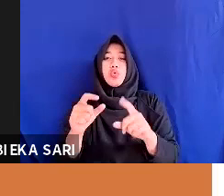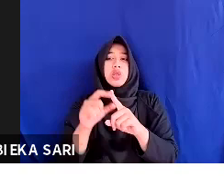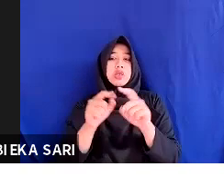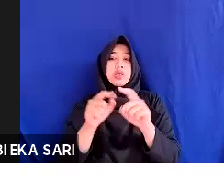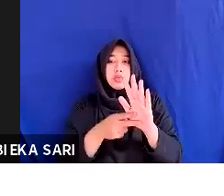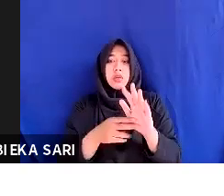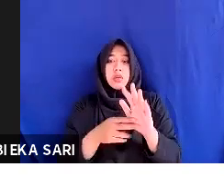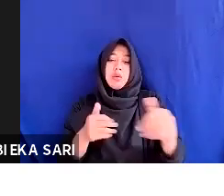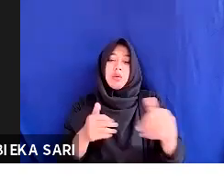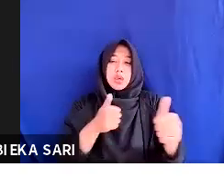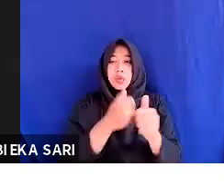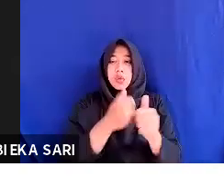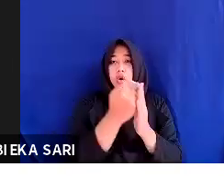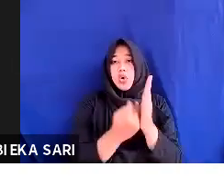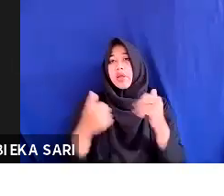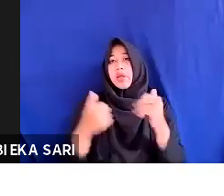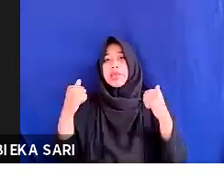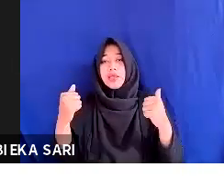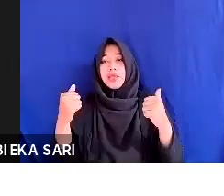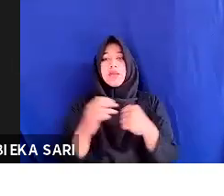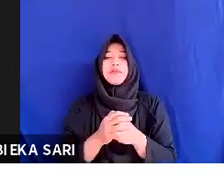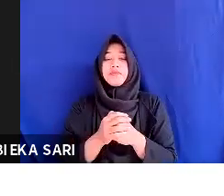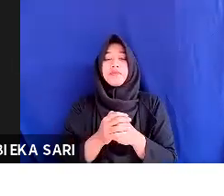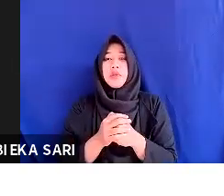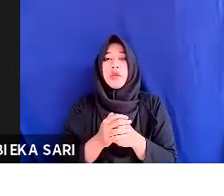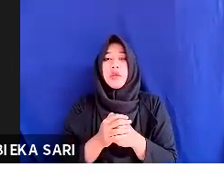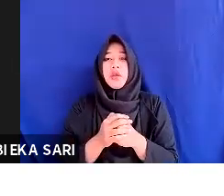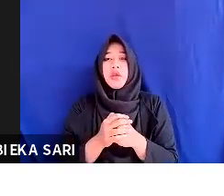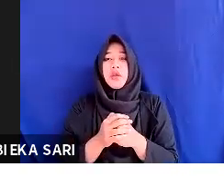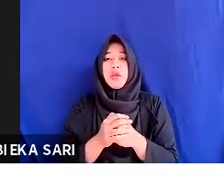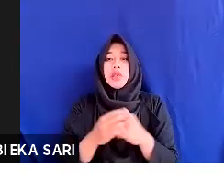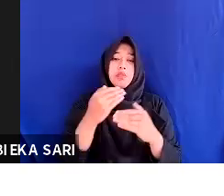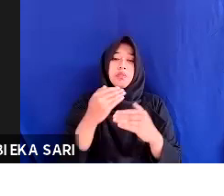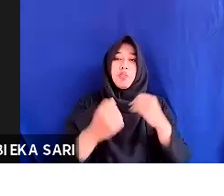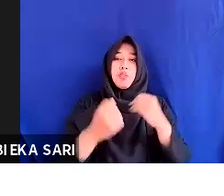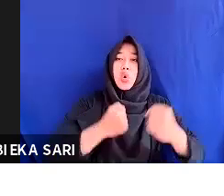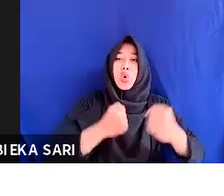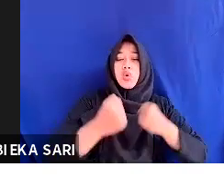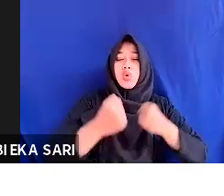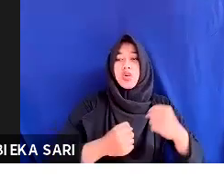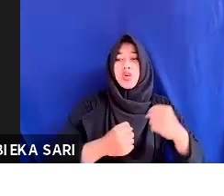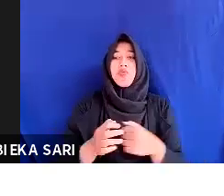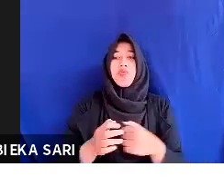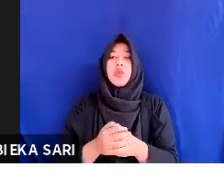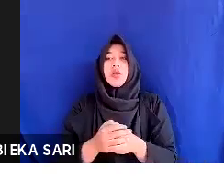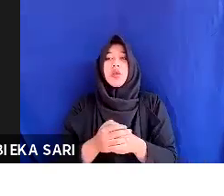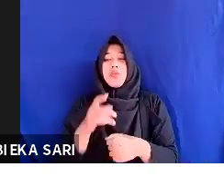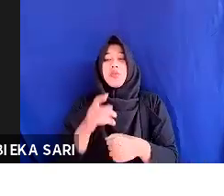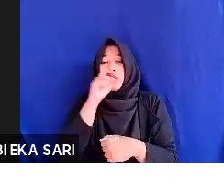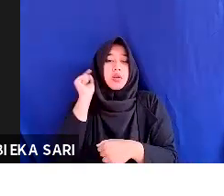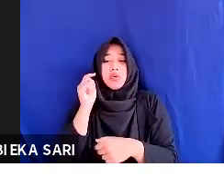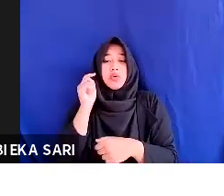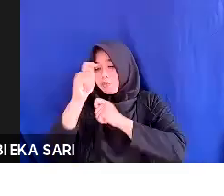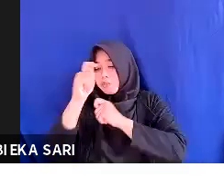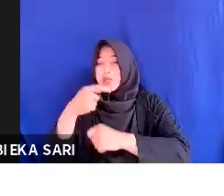benar-benar dilaksanakan. Bapak Ibu yang saya hormati, ini saya hanya ingin sharing mengenai proyeksi pertumbuhan ekonomi. Nah